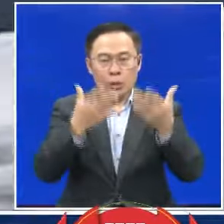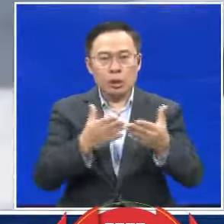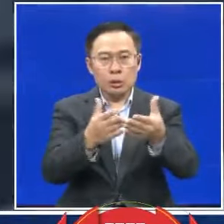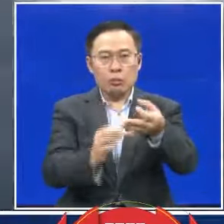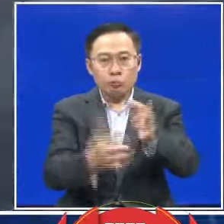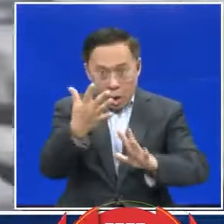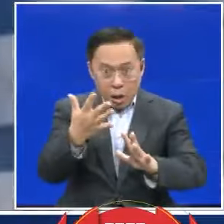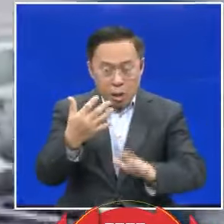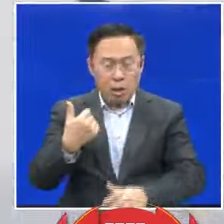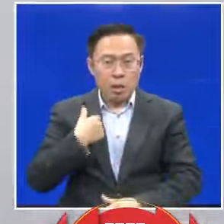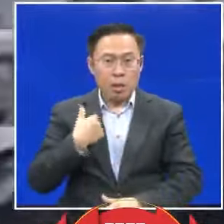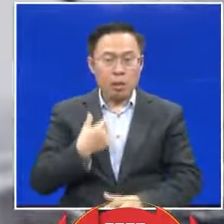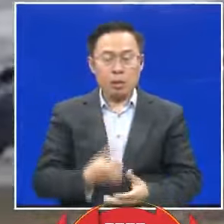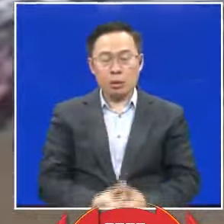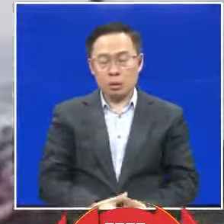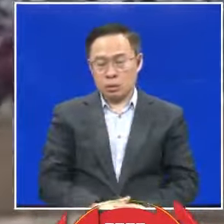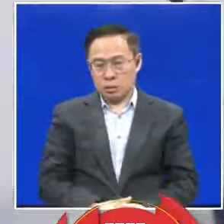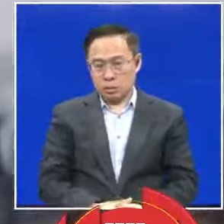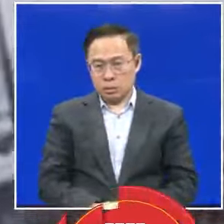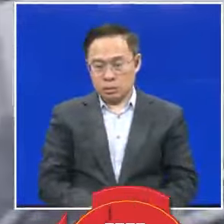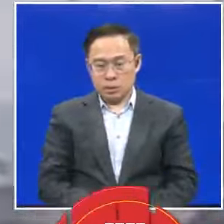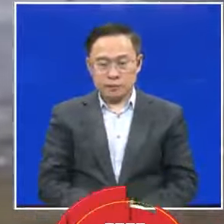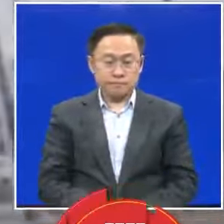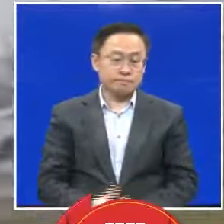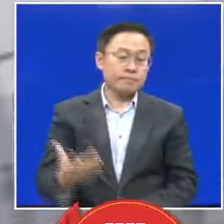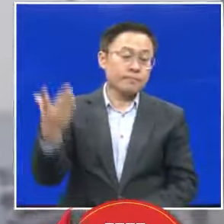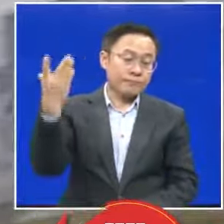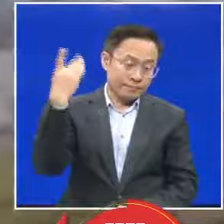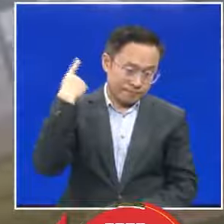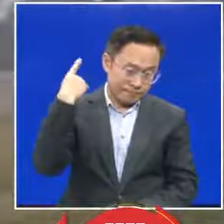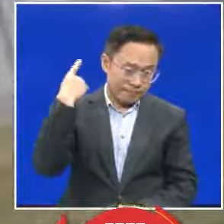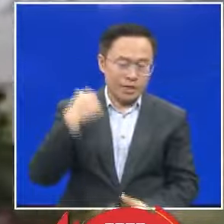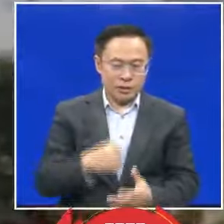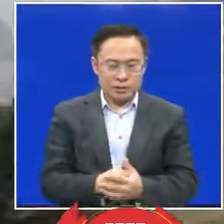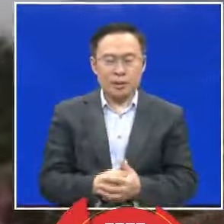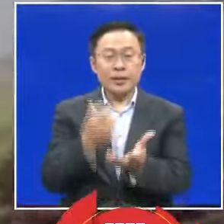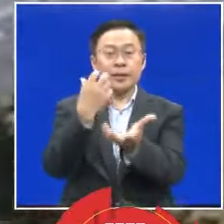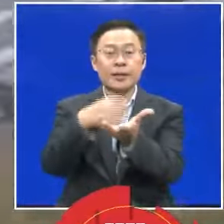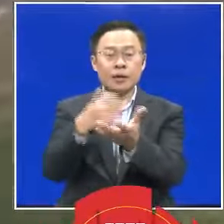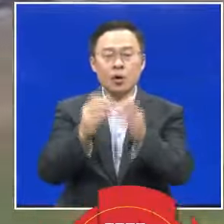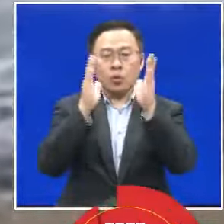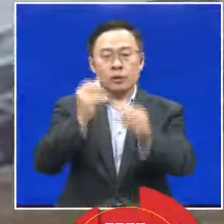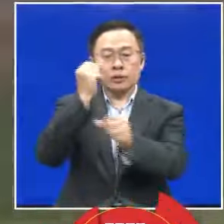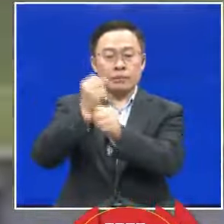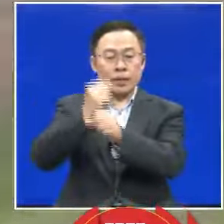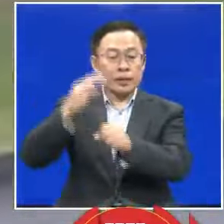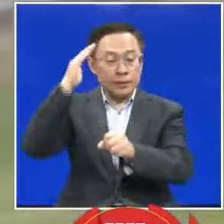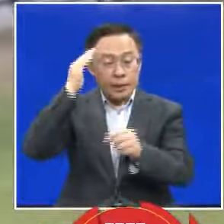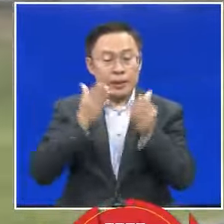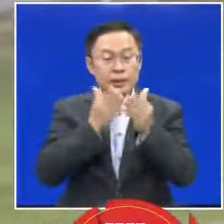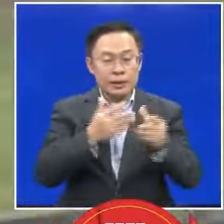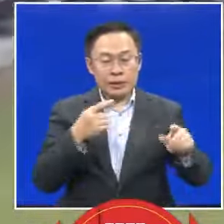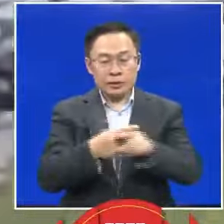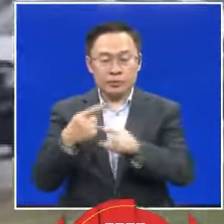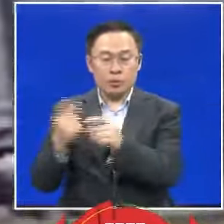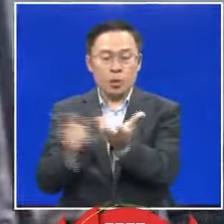มกันนะครับเหตุการณ์ที่เกิดขึ้นเนี่ยนะครับท่านผู้ชมก็มีกำลังพลได้รับบาดเจ็บไป10กว่ารายอยู่ด้วยเหมือนกันเนี่ยนะกรณี